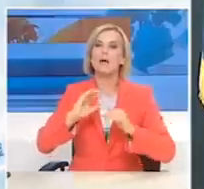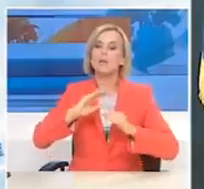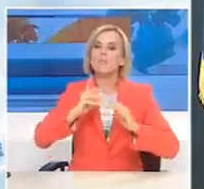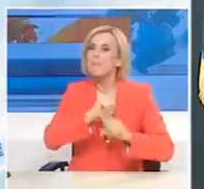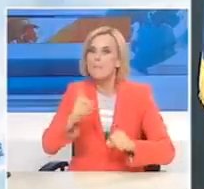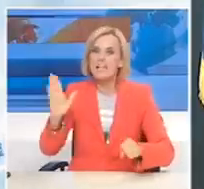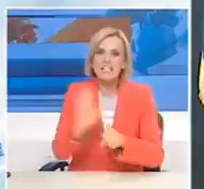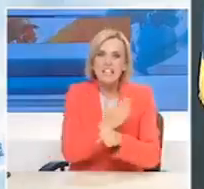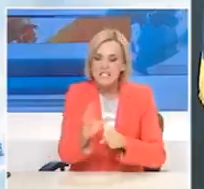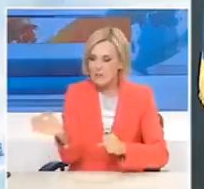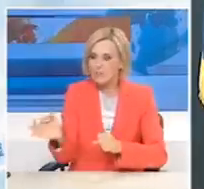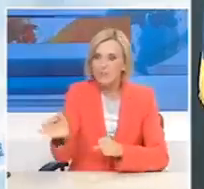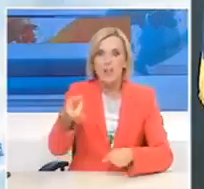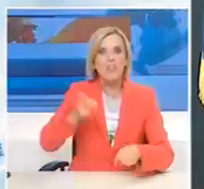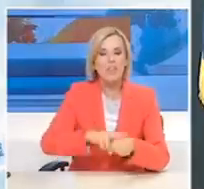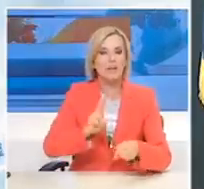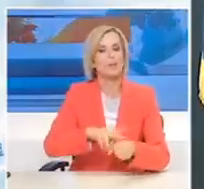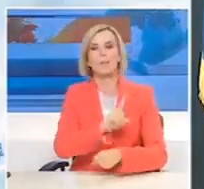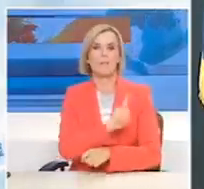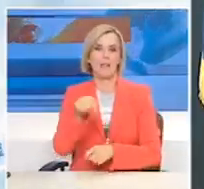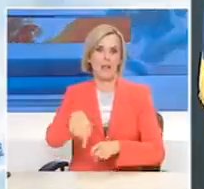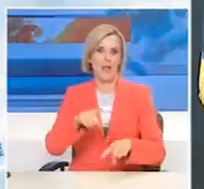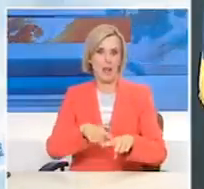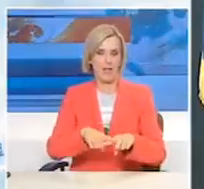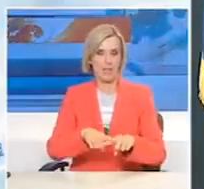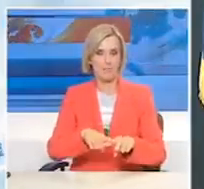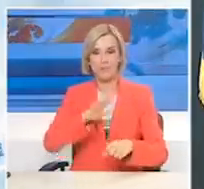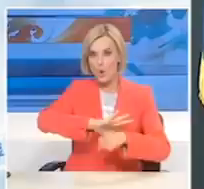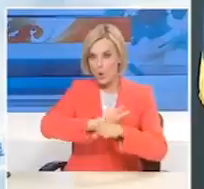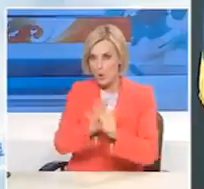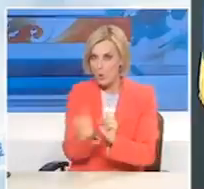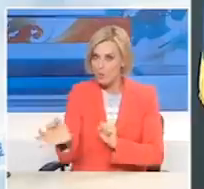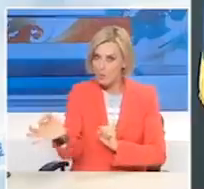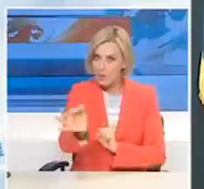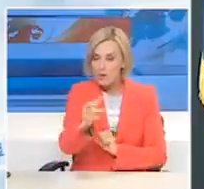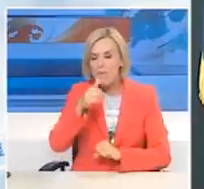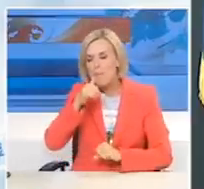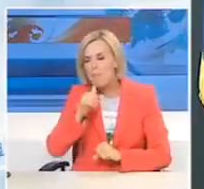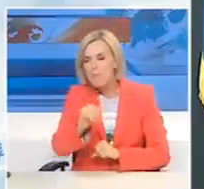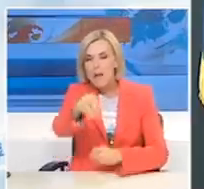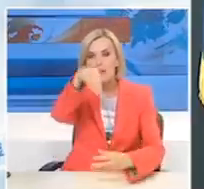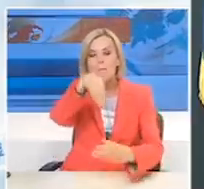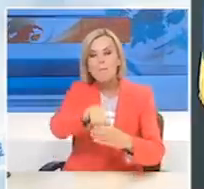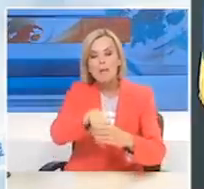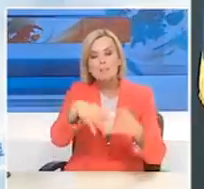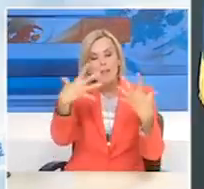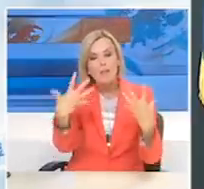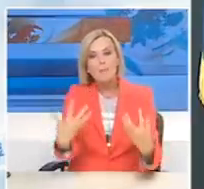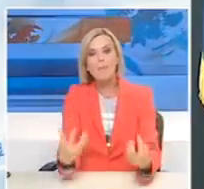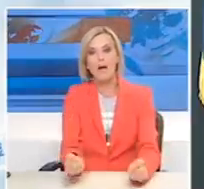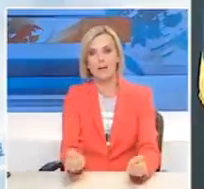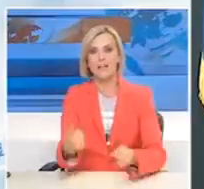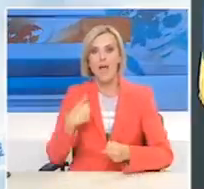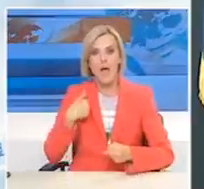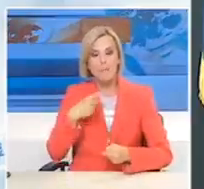όχι καταστροφική πορεία του ιού στην πατρίδα μας. Ο ιός θα συνεχίσει να βρίσκεται ανάμεσά μας. Εμείς θα παρακολουθούμε τα δεδομένα, προσπαθώντας